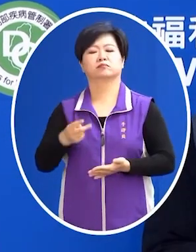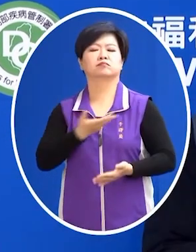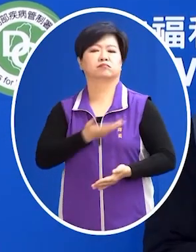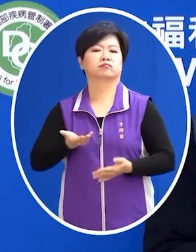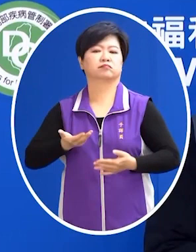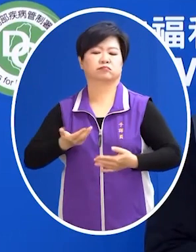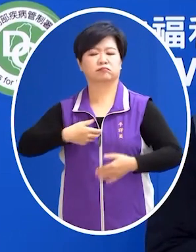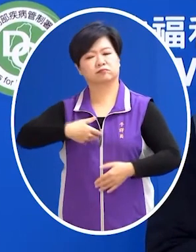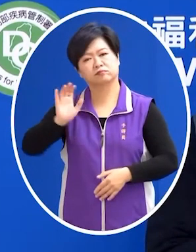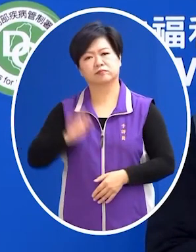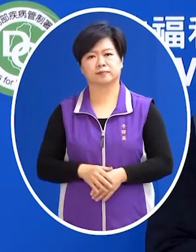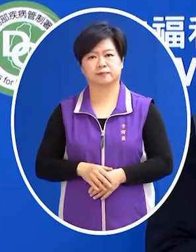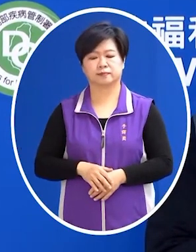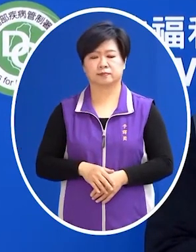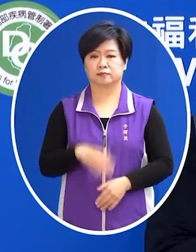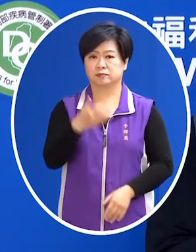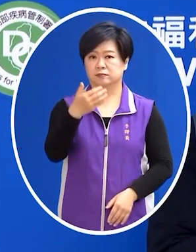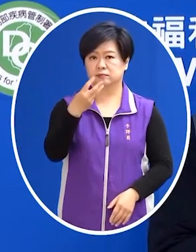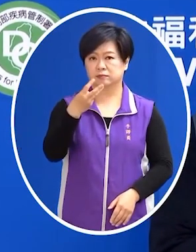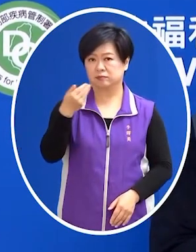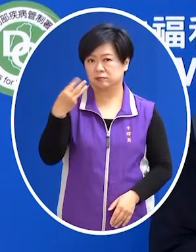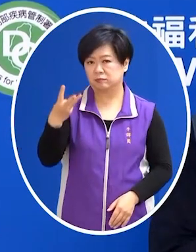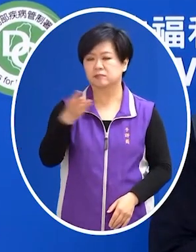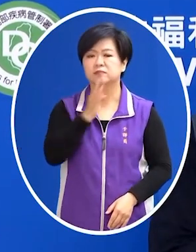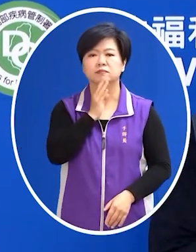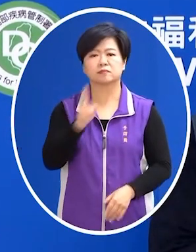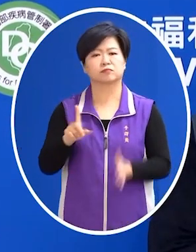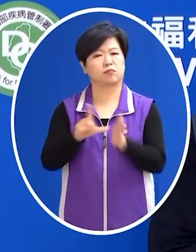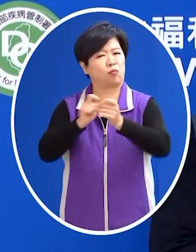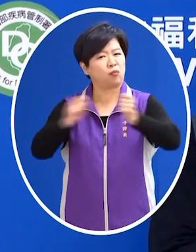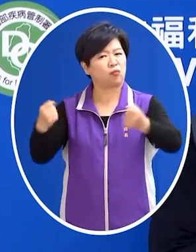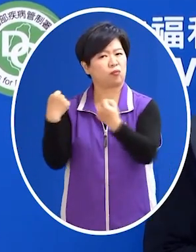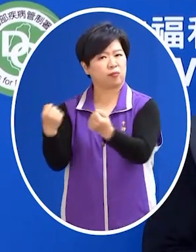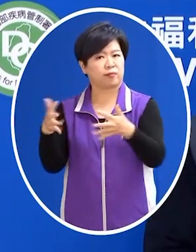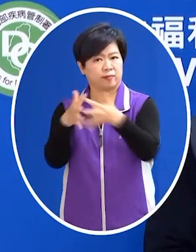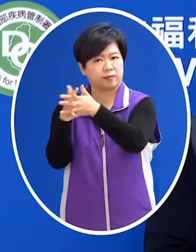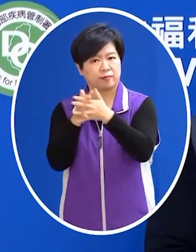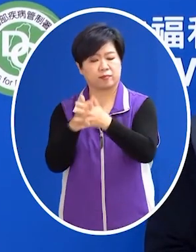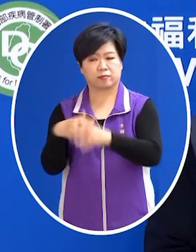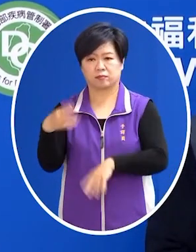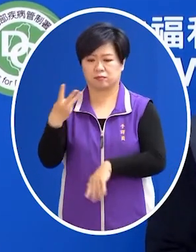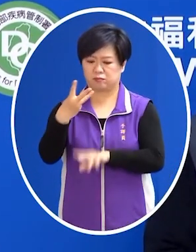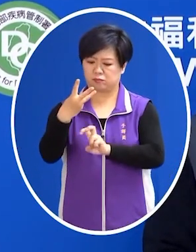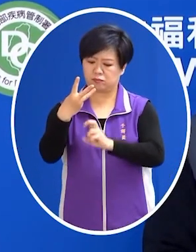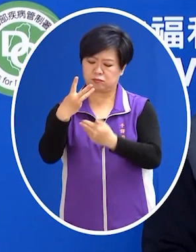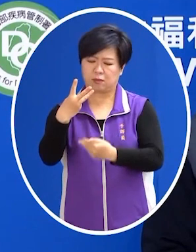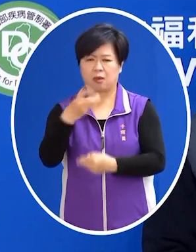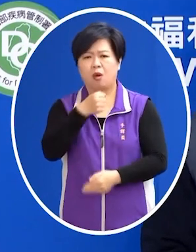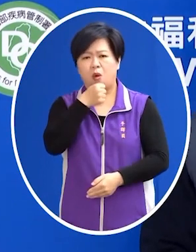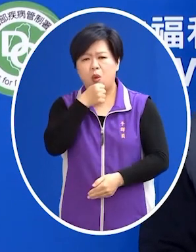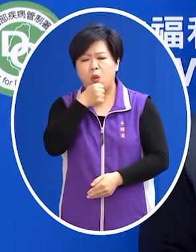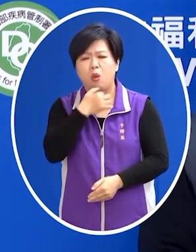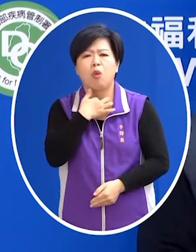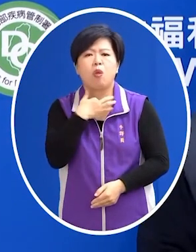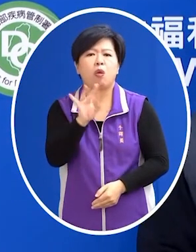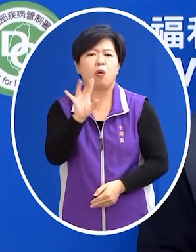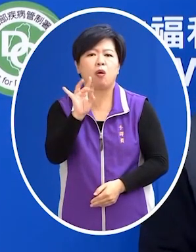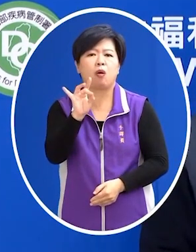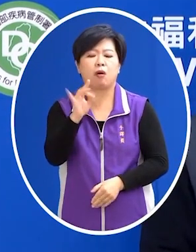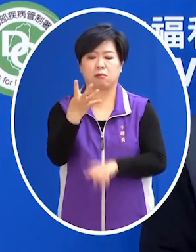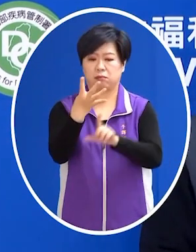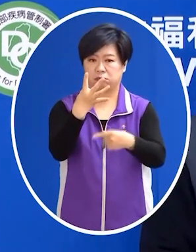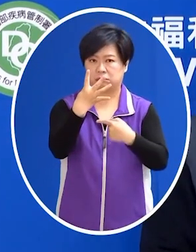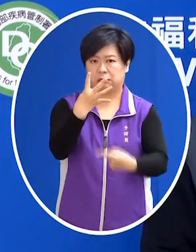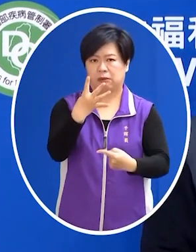认。那393刚才讲，他是长期旅居美国，3月29日出现咳嗽有痰，4月1日